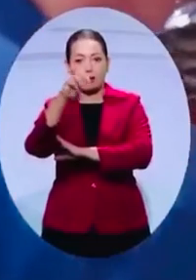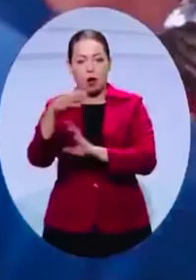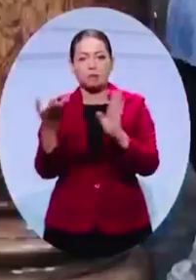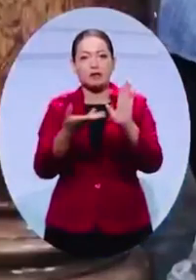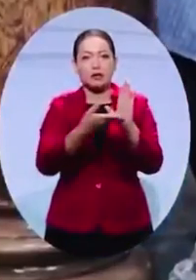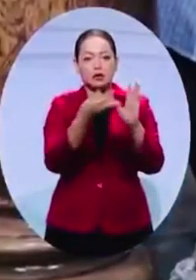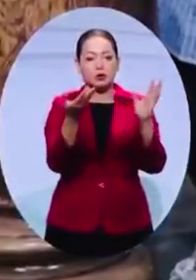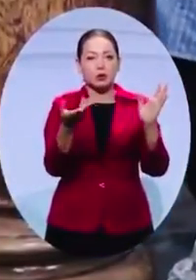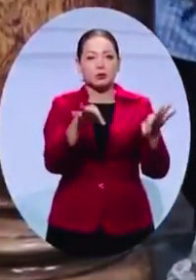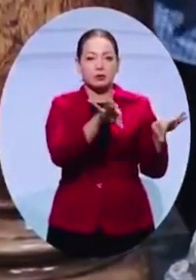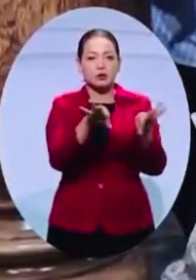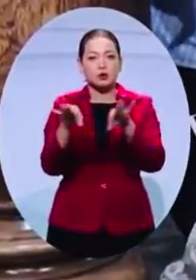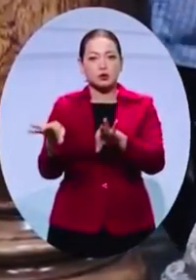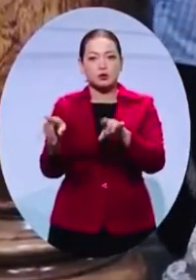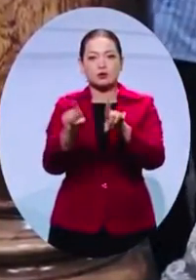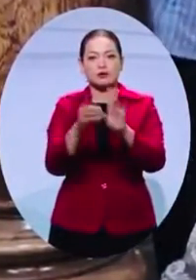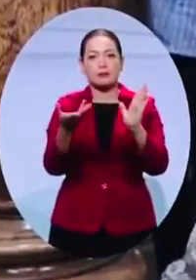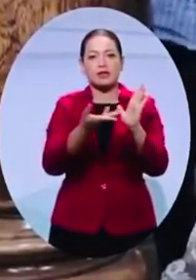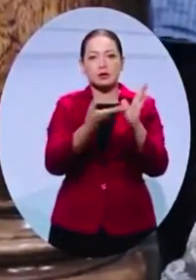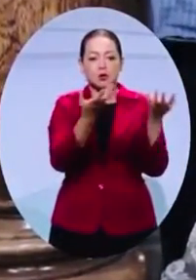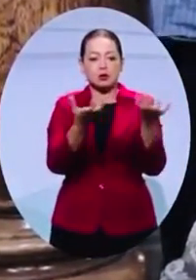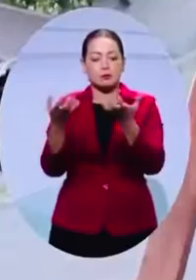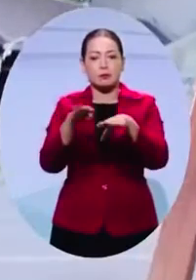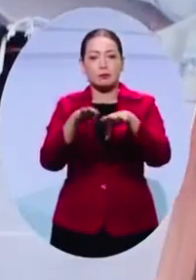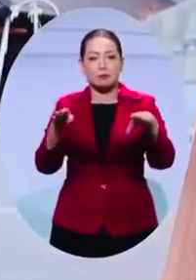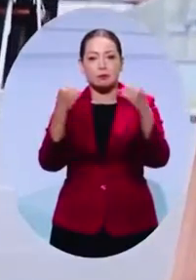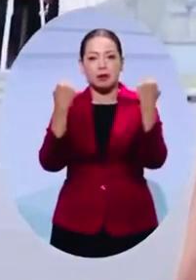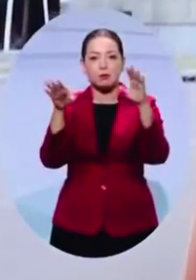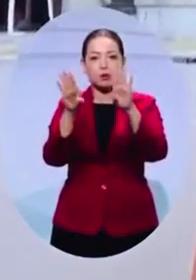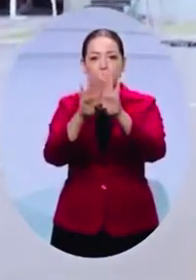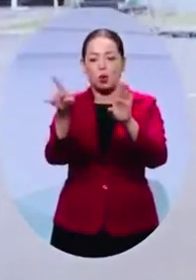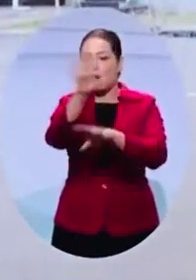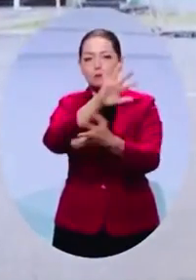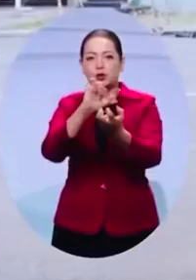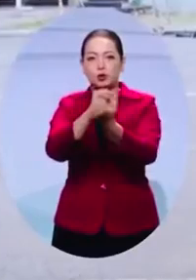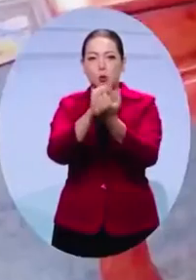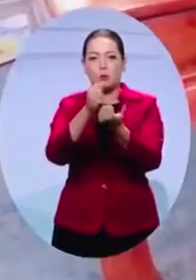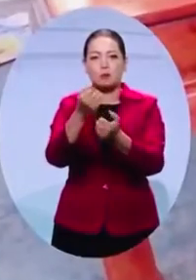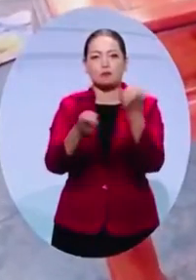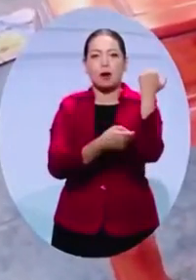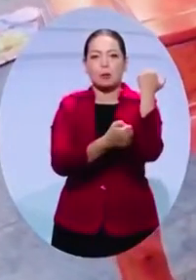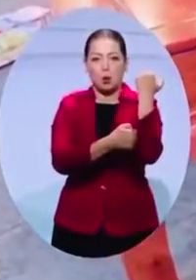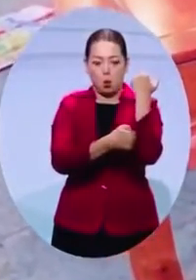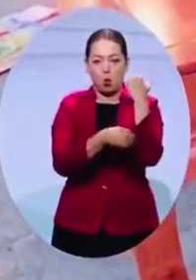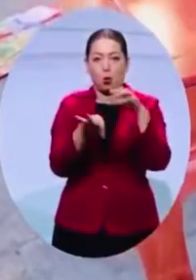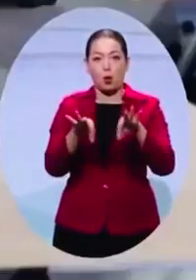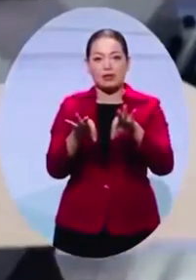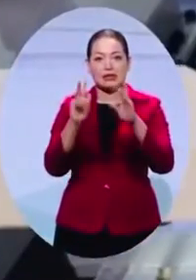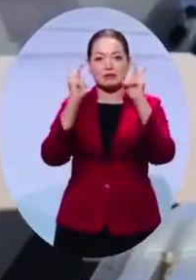đây cũng cho thấy tầm nhìn và tâm huyết của DOGA trong công cuộc xây dựng và phát triển ngành chế biến gỗ của tỉnh Đồng Nai nói riêng và